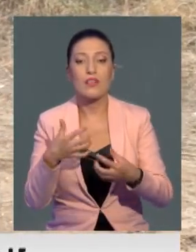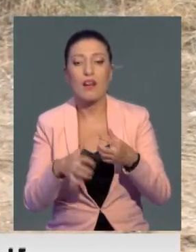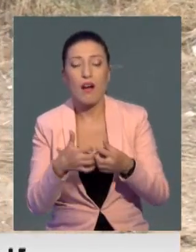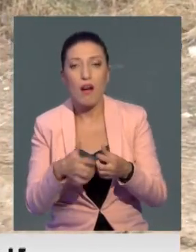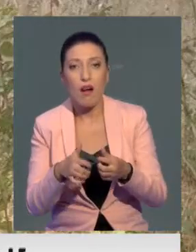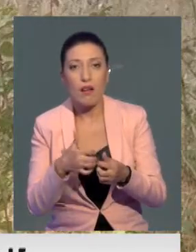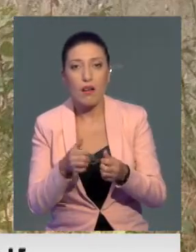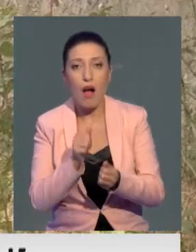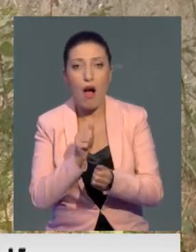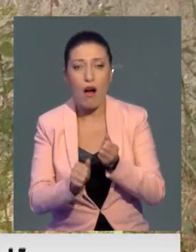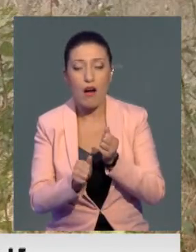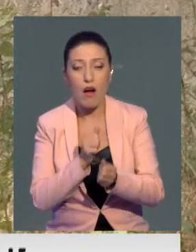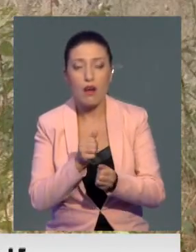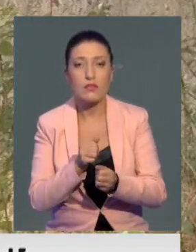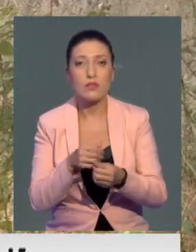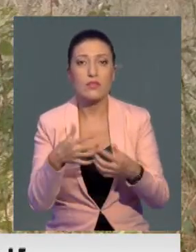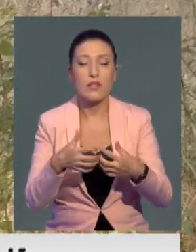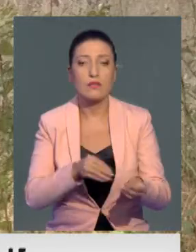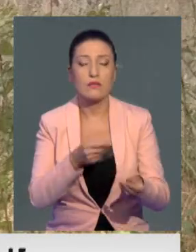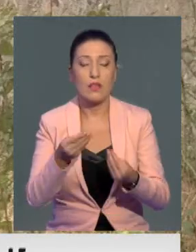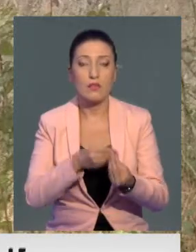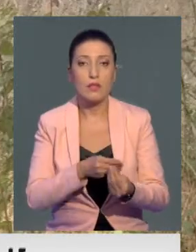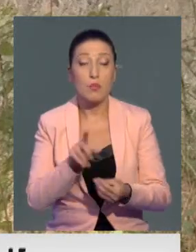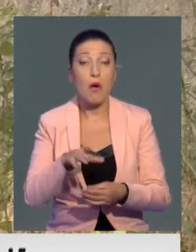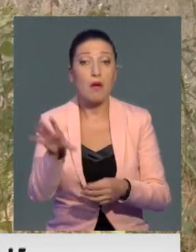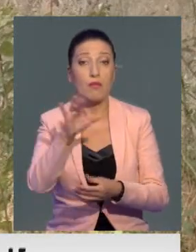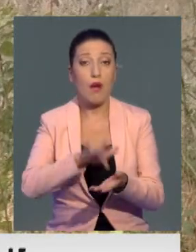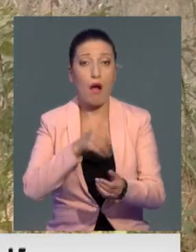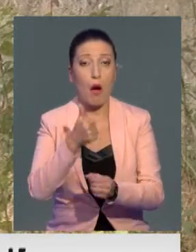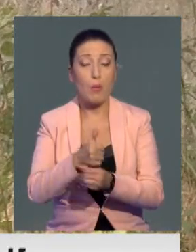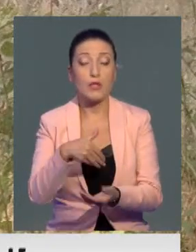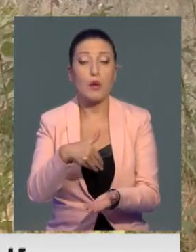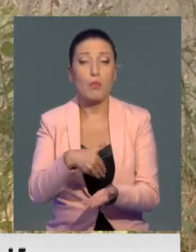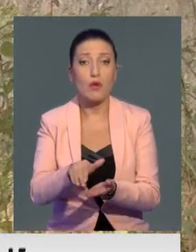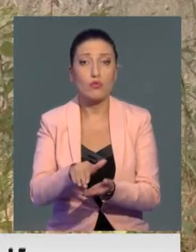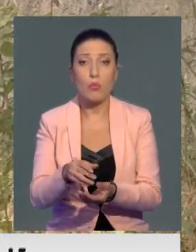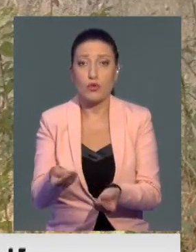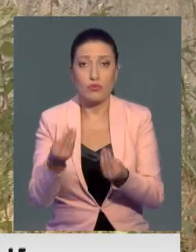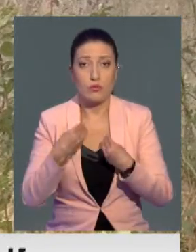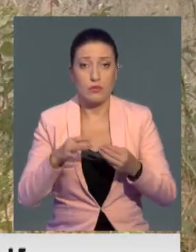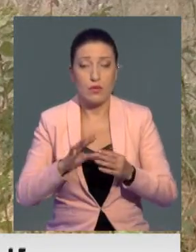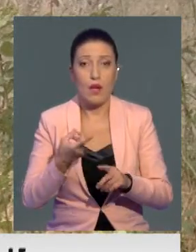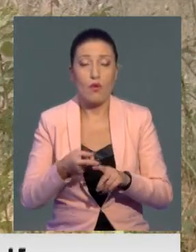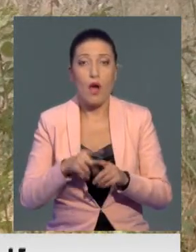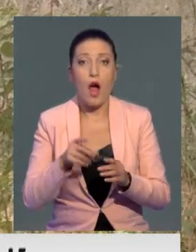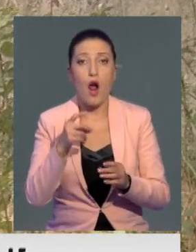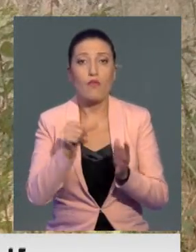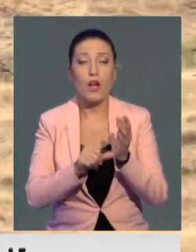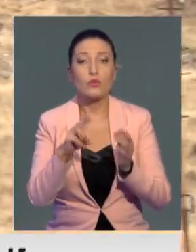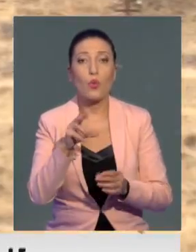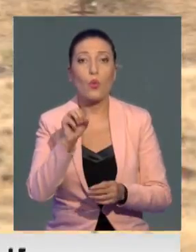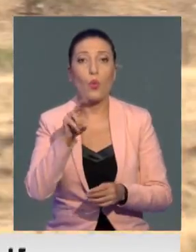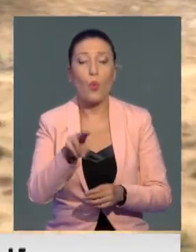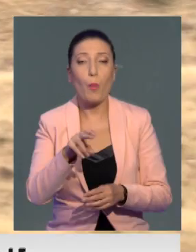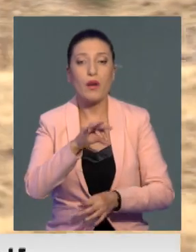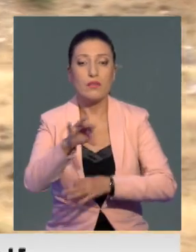տրամադրել։ Հիմա իրան կարծիքարիցկի հրաժարվում են այդ տարածքի շարունակությունը կատարել, որպեսզի 160 կուպը տրամադրել